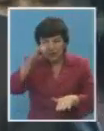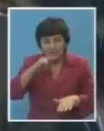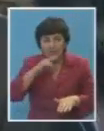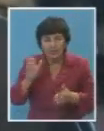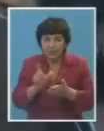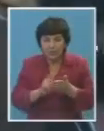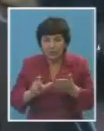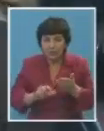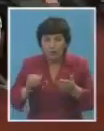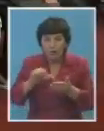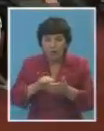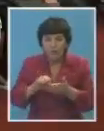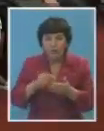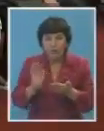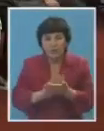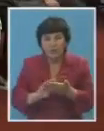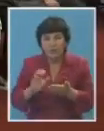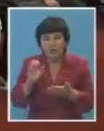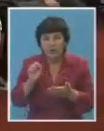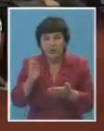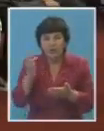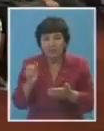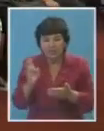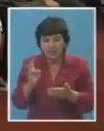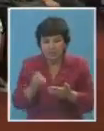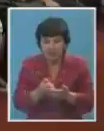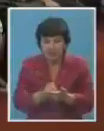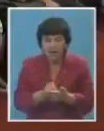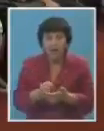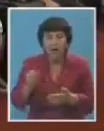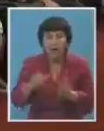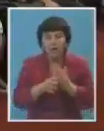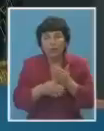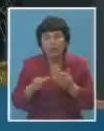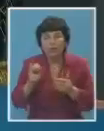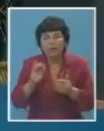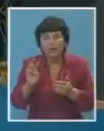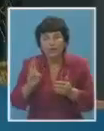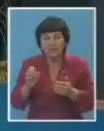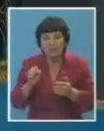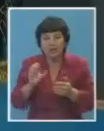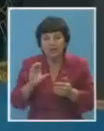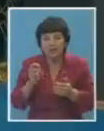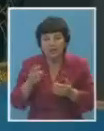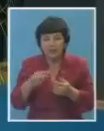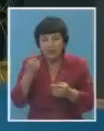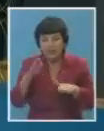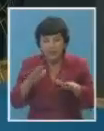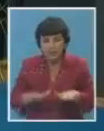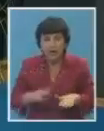жазушылар одағының мүшесі, белгілі қаламгер Амангелді Шақтынға берді. Атырау облыс Индер ауданынан Аслай Ниязбаева